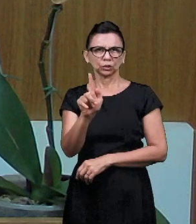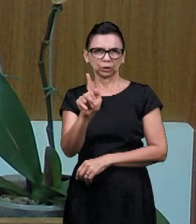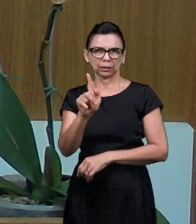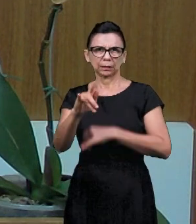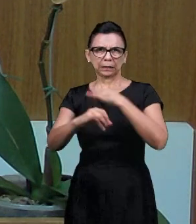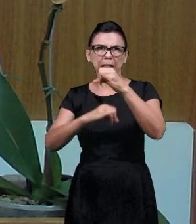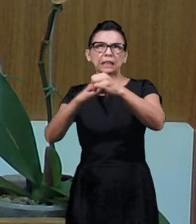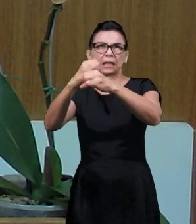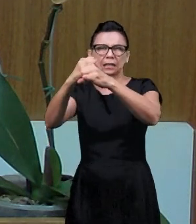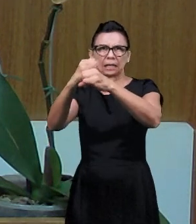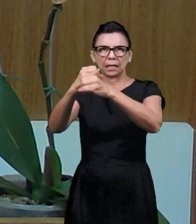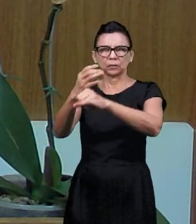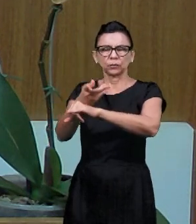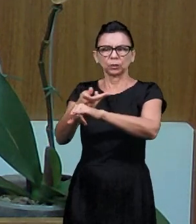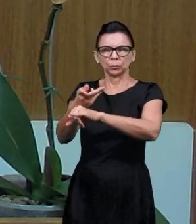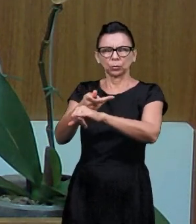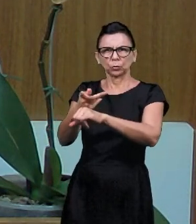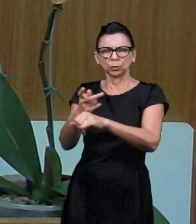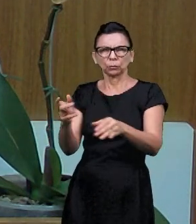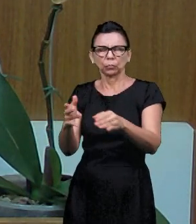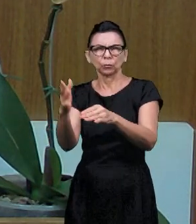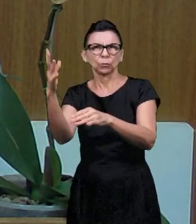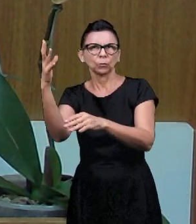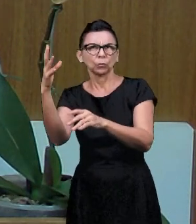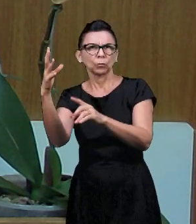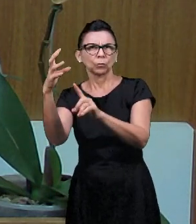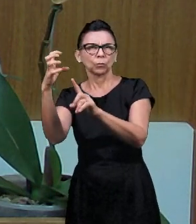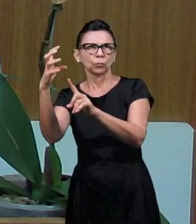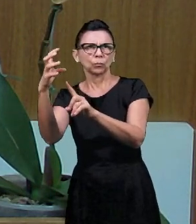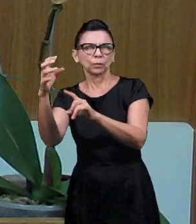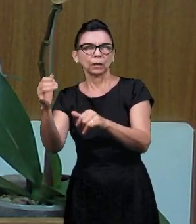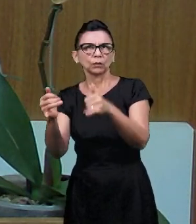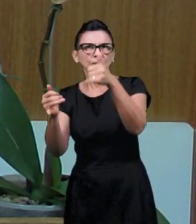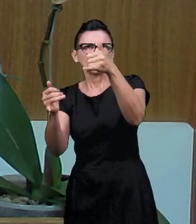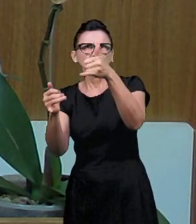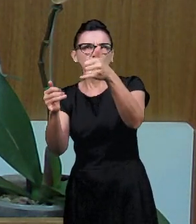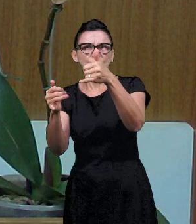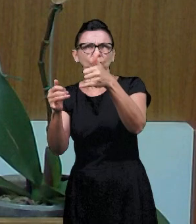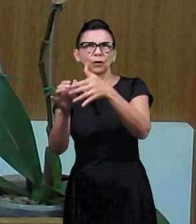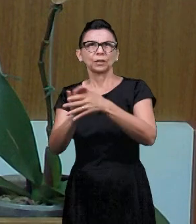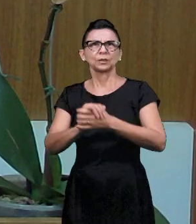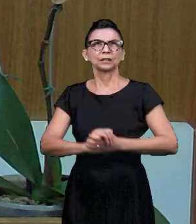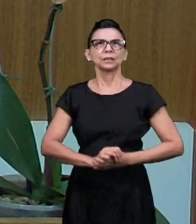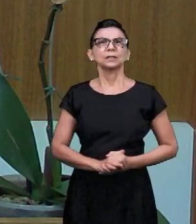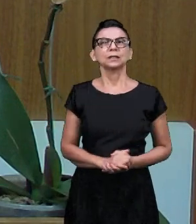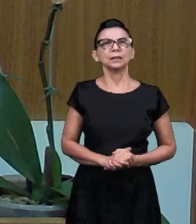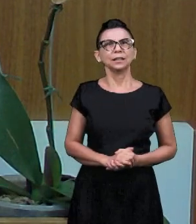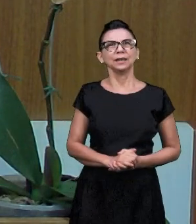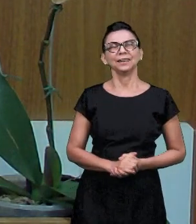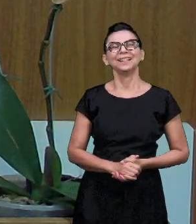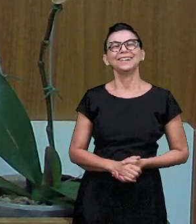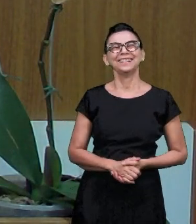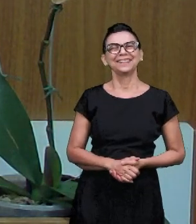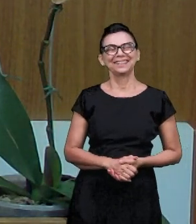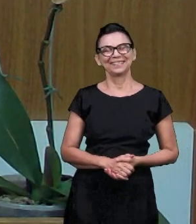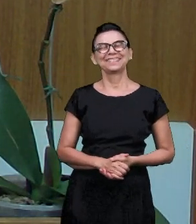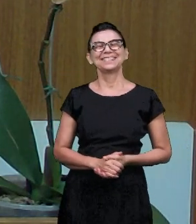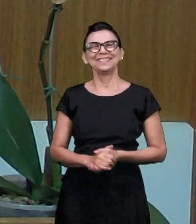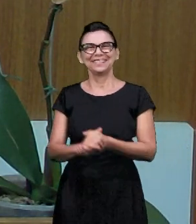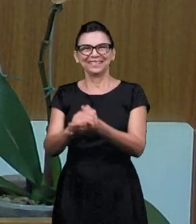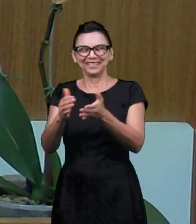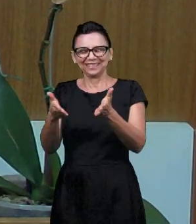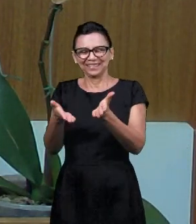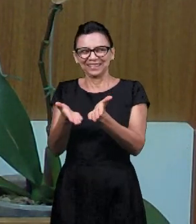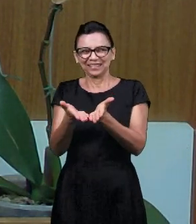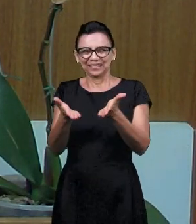ils mettent le téléphone dans, dans une bouteille en plastique. Vous voyez